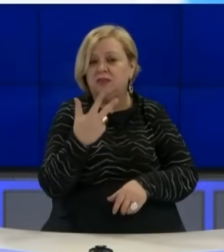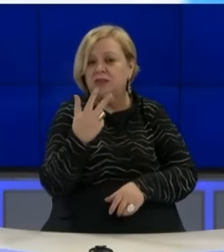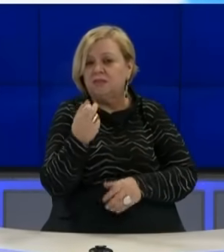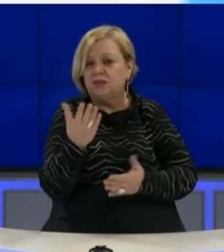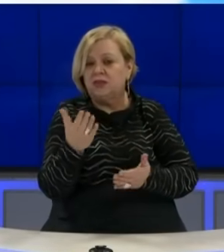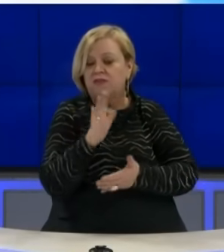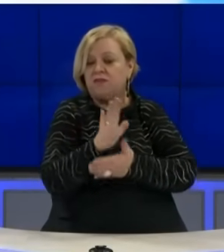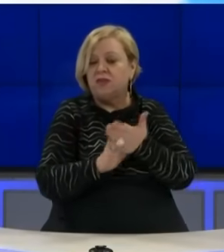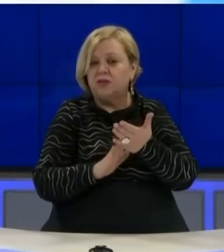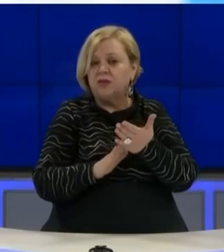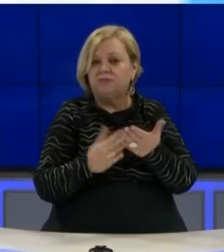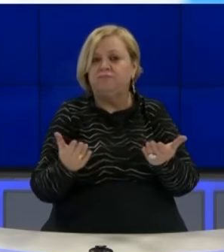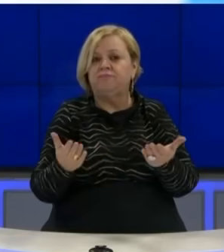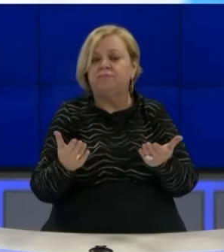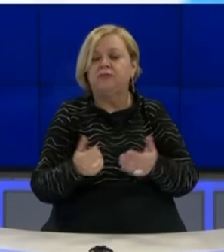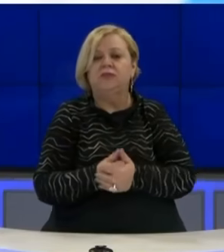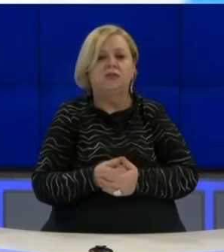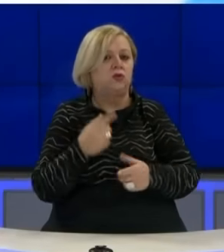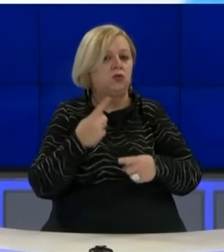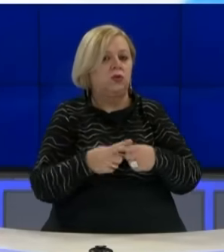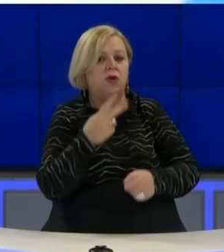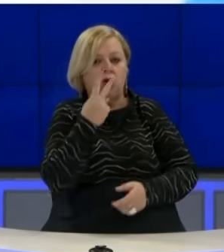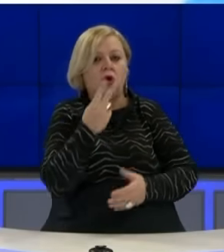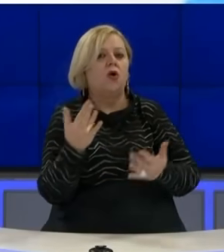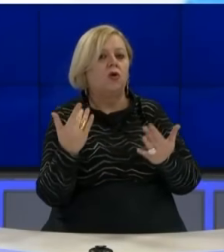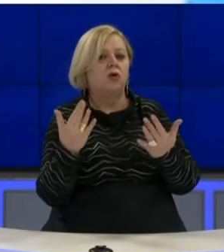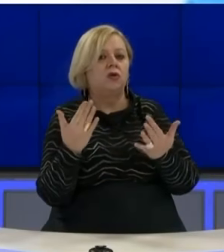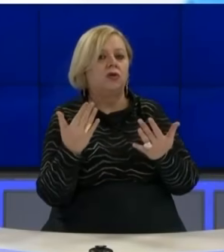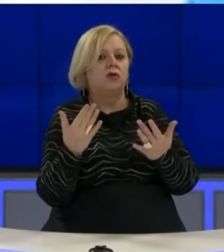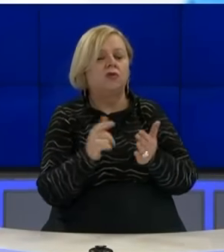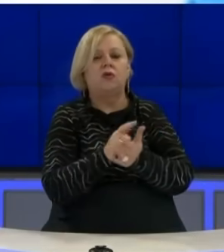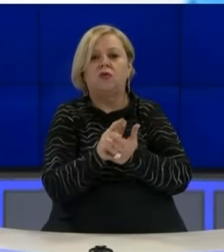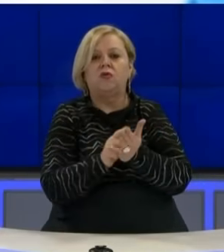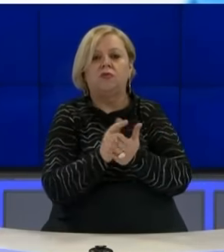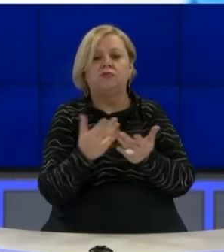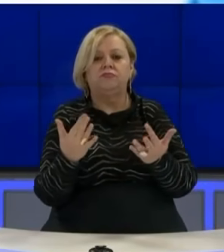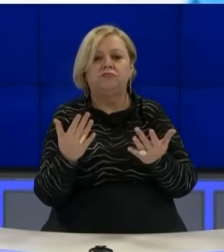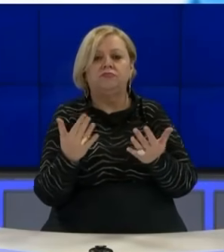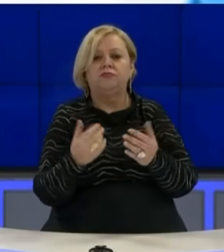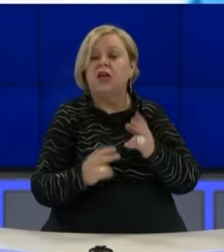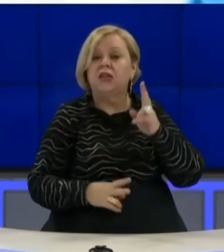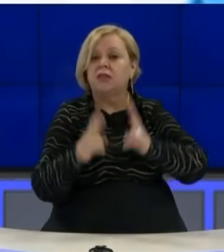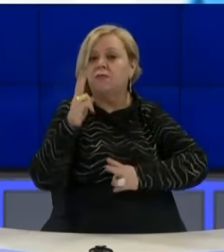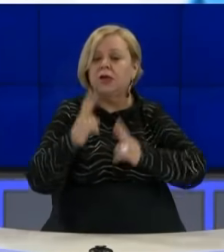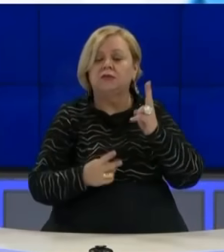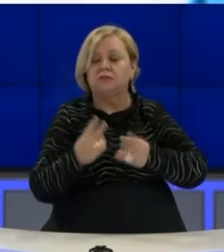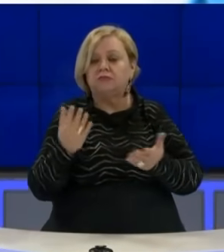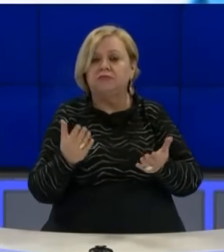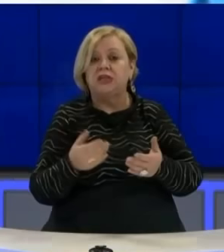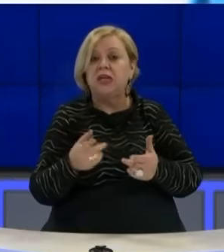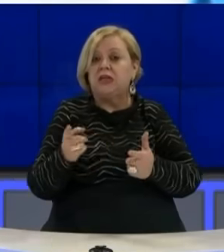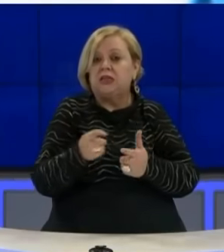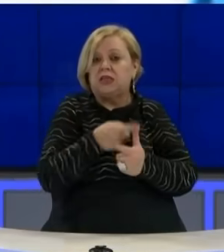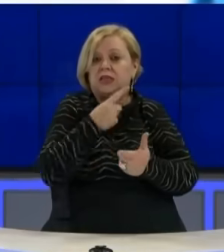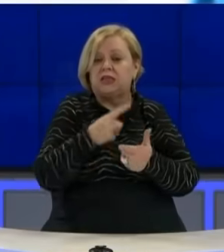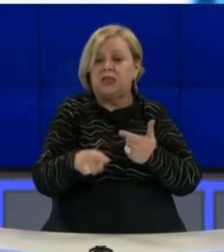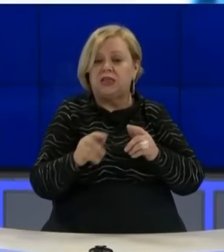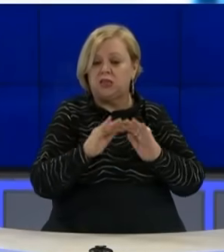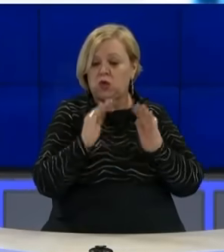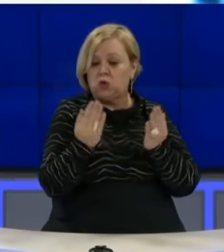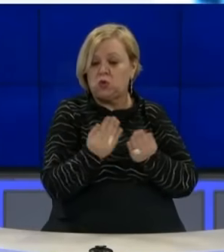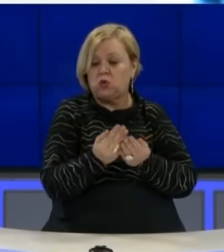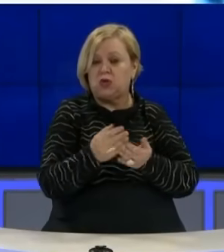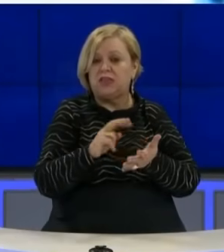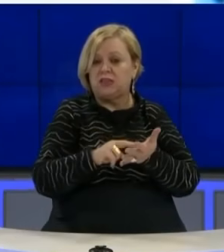do të filloj, por sigurisht shohim edhe sa do të marrë kohë edhe sa do të ketë debat për këtë çështje dhe nëse zyra për certifikimin e